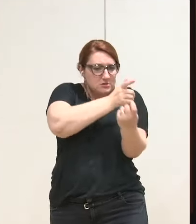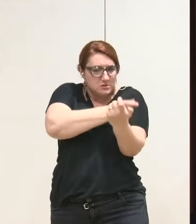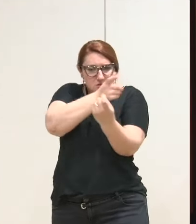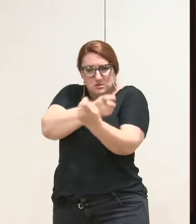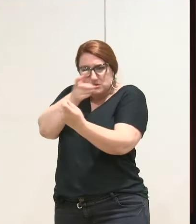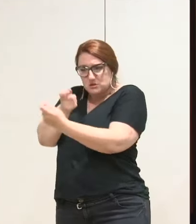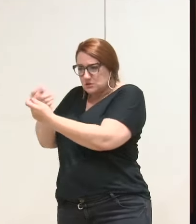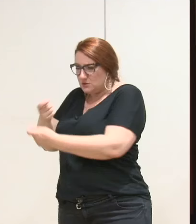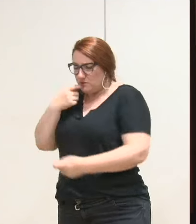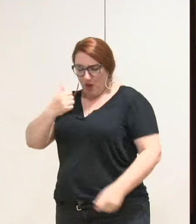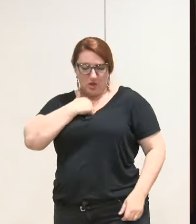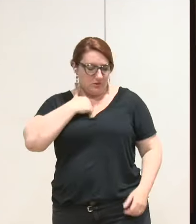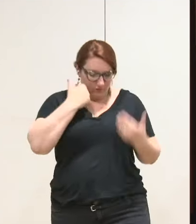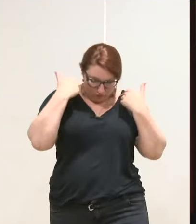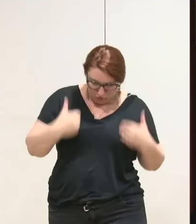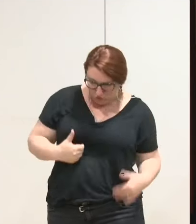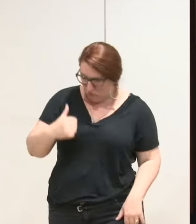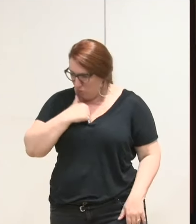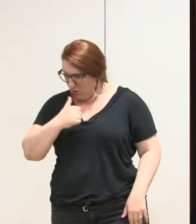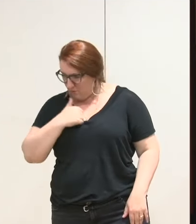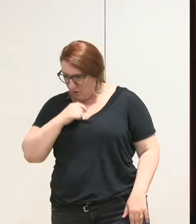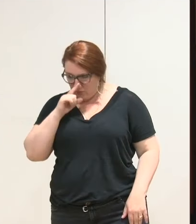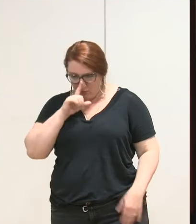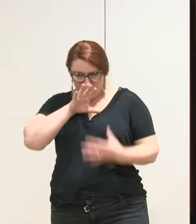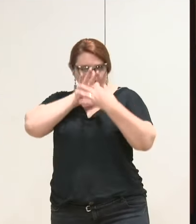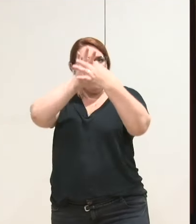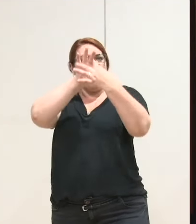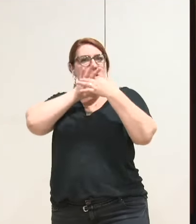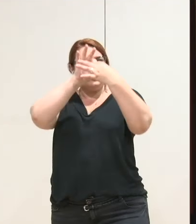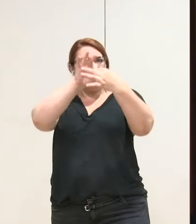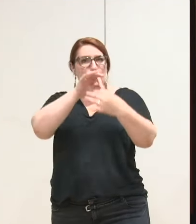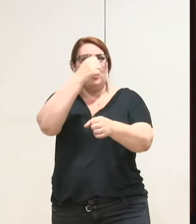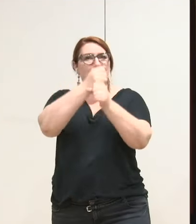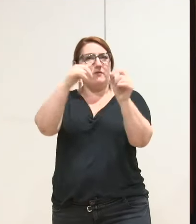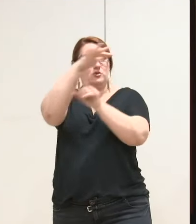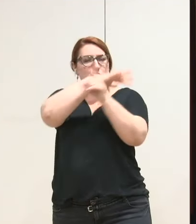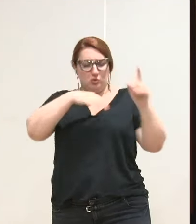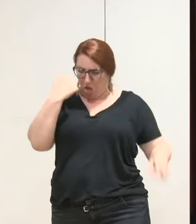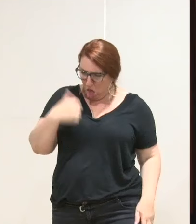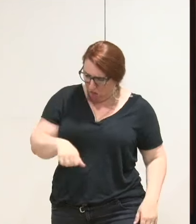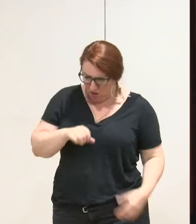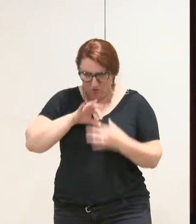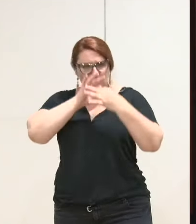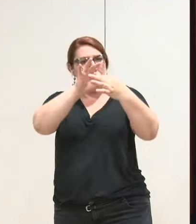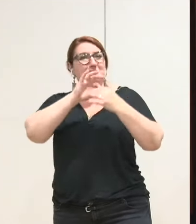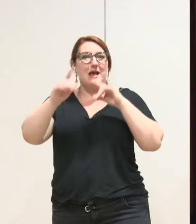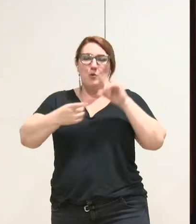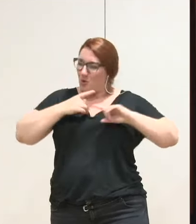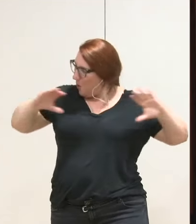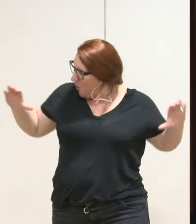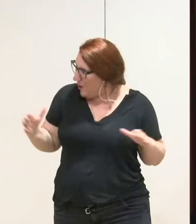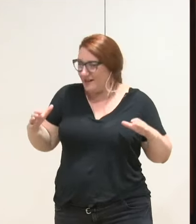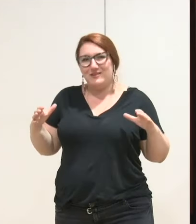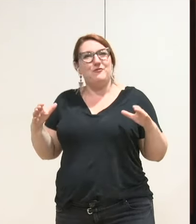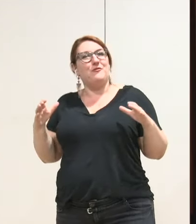enfermer les individus dans une relation singulière aux travailleurs sociaux l'enjeu était de recréer des cadres collectifs d'action